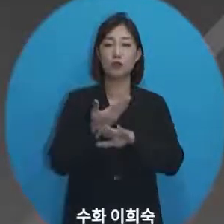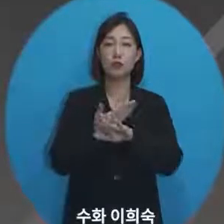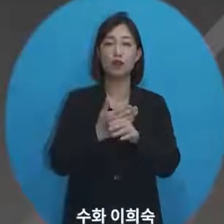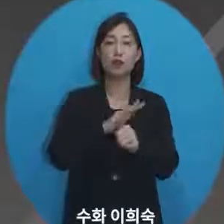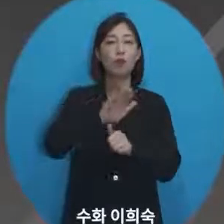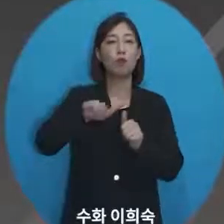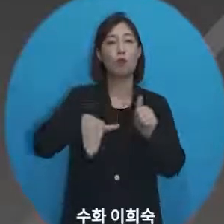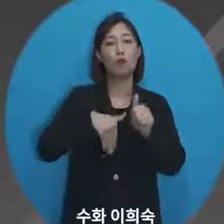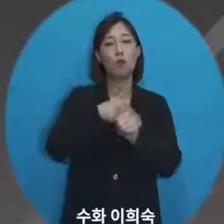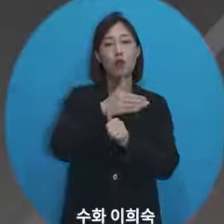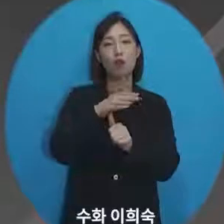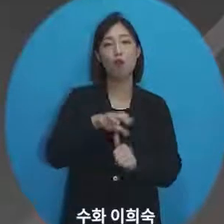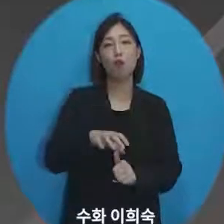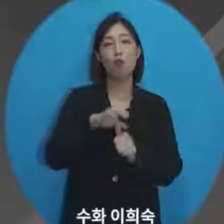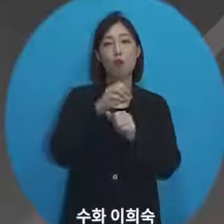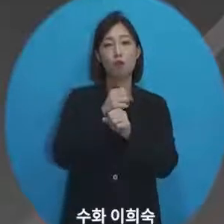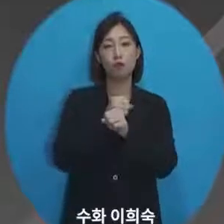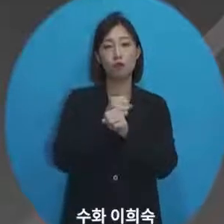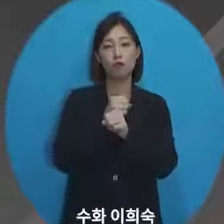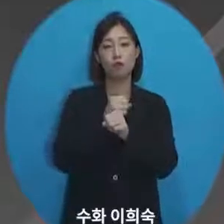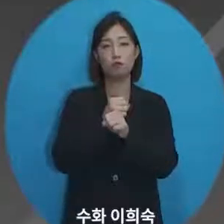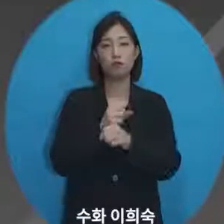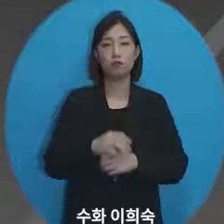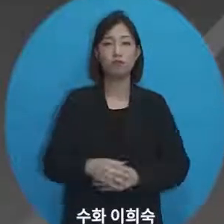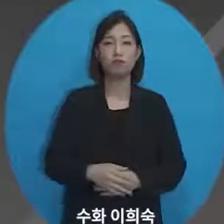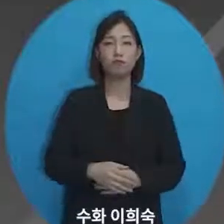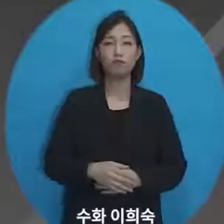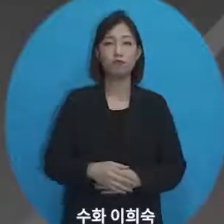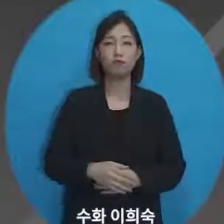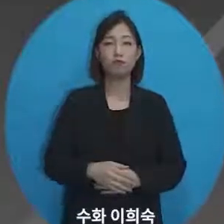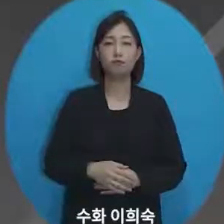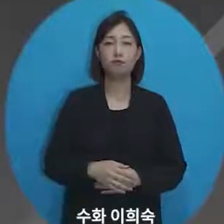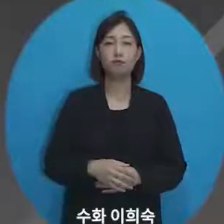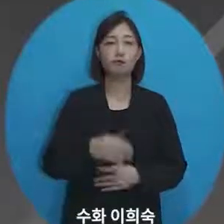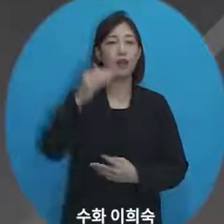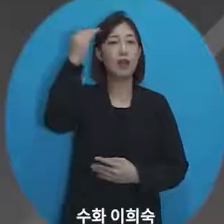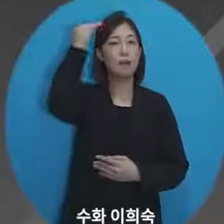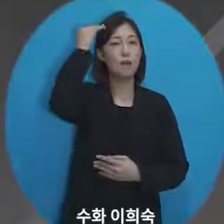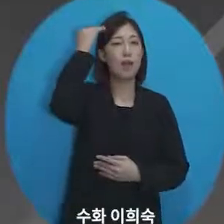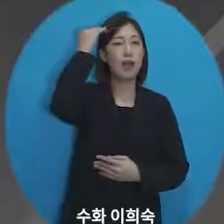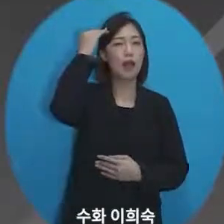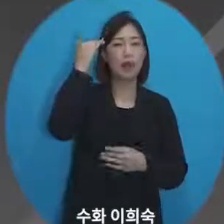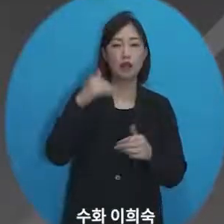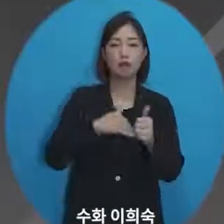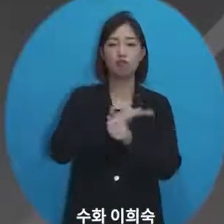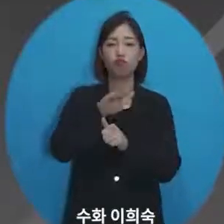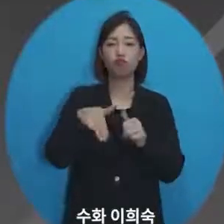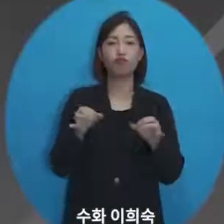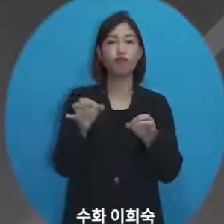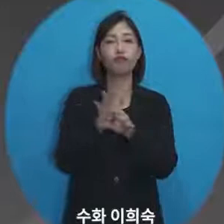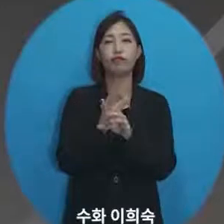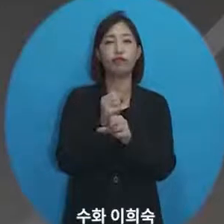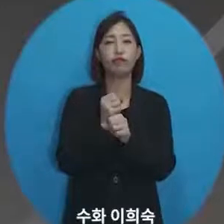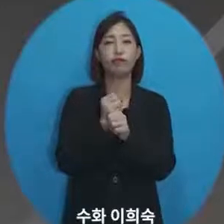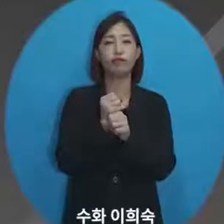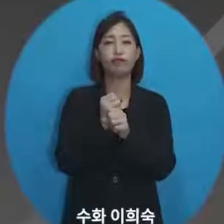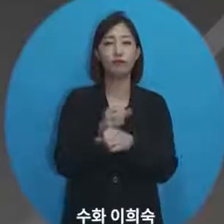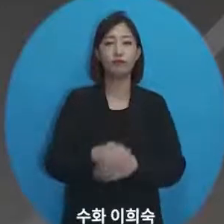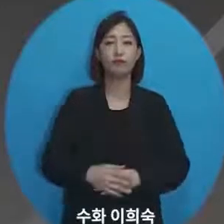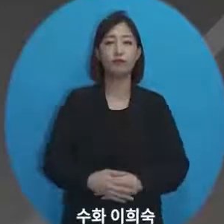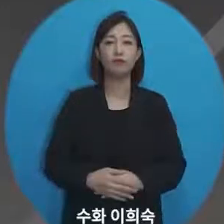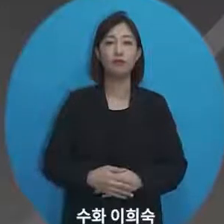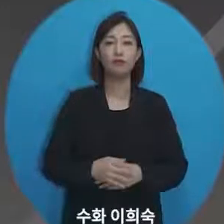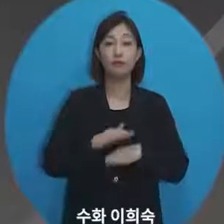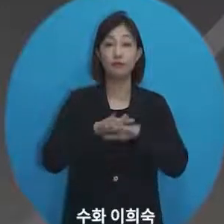극복하는 방법으로는 낮은 높이의 음수대를 설치를 하면 그 부분에 대해서 배리어를 극복할 수 있는 부분이 될